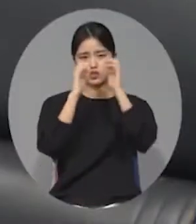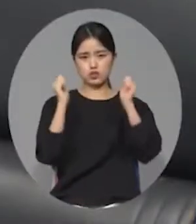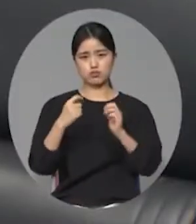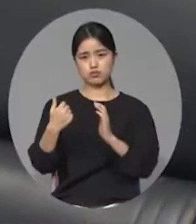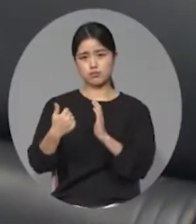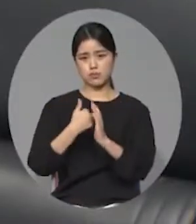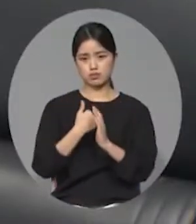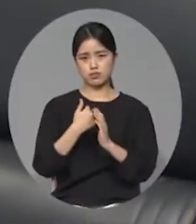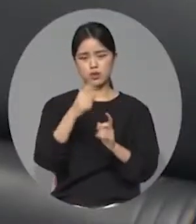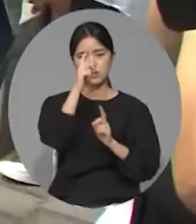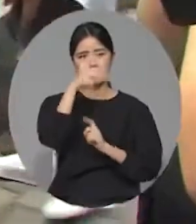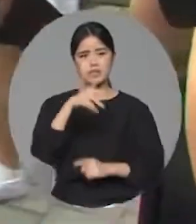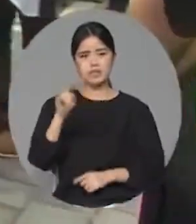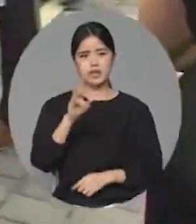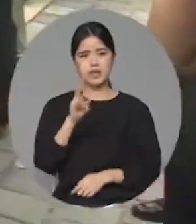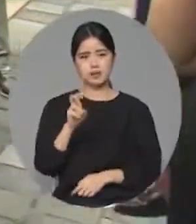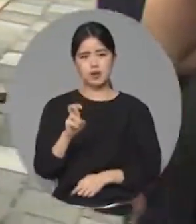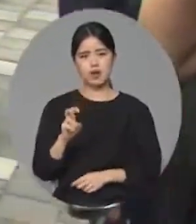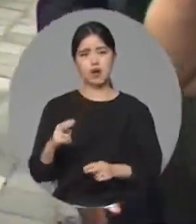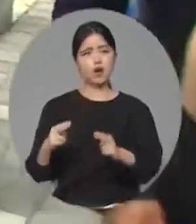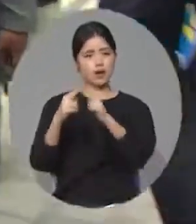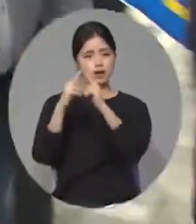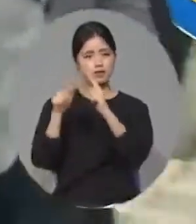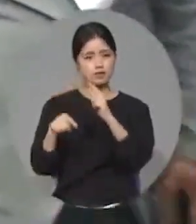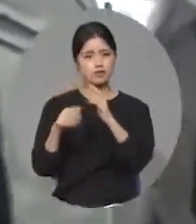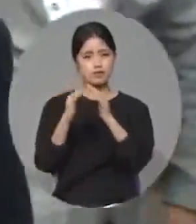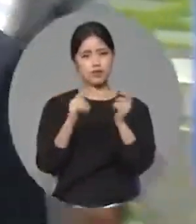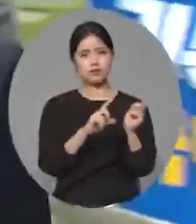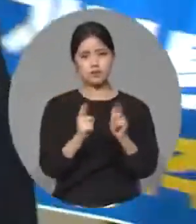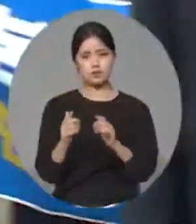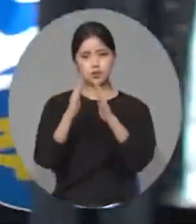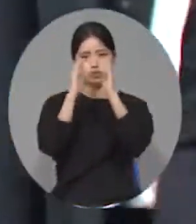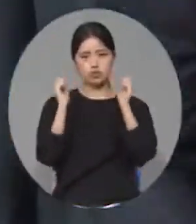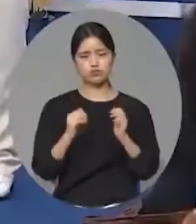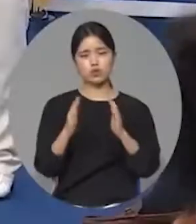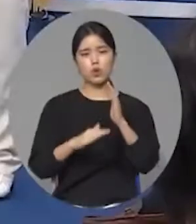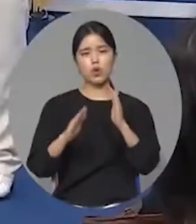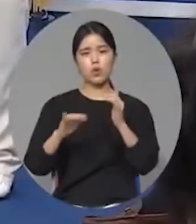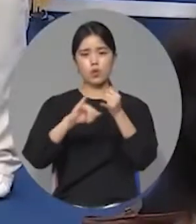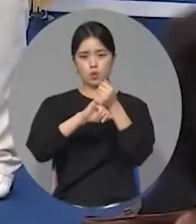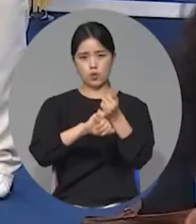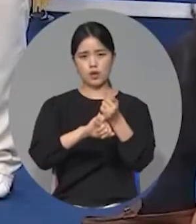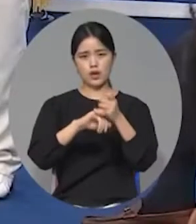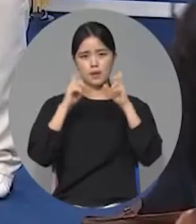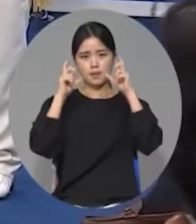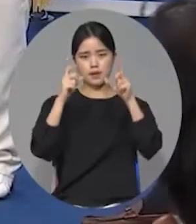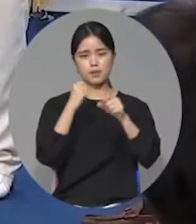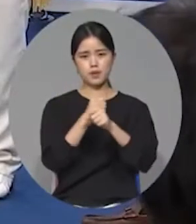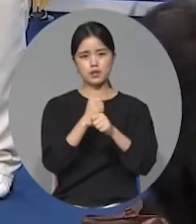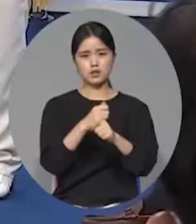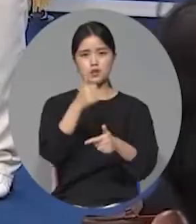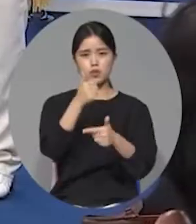방문하고 이재명 후보 캠프 측 인사들도 전북 공약을 발표하는 등 경선 최대의